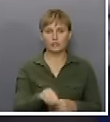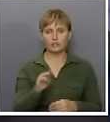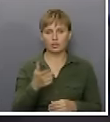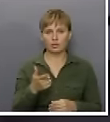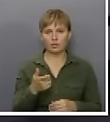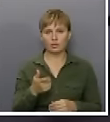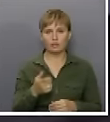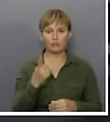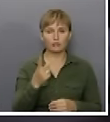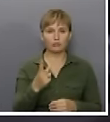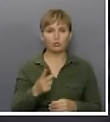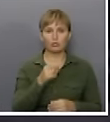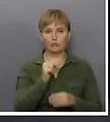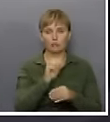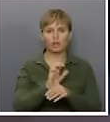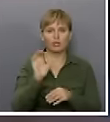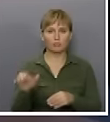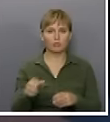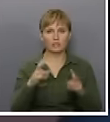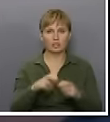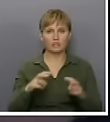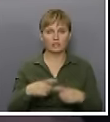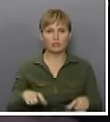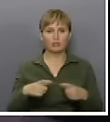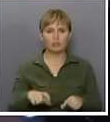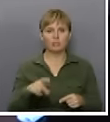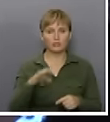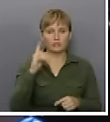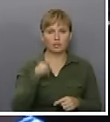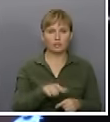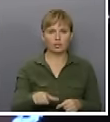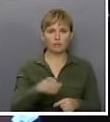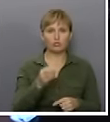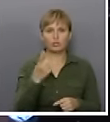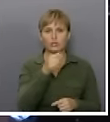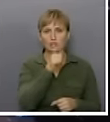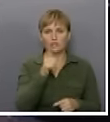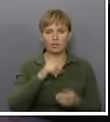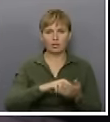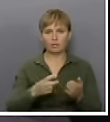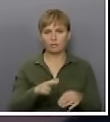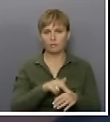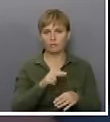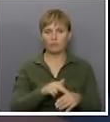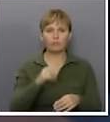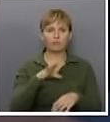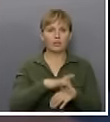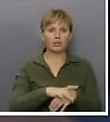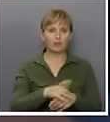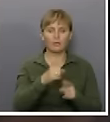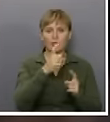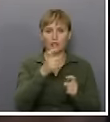тенге двух лихачей отправили пересдавать экзамен на знание ПДД ещё один скрывается от полиции А по факту применения